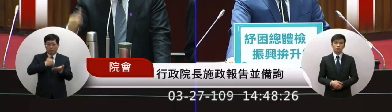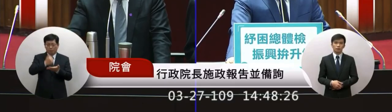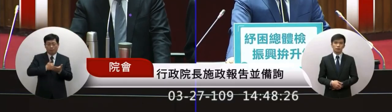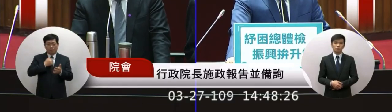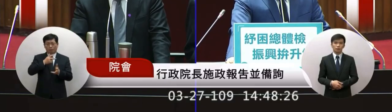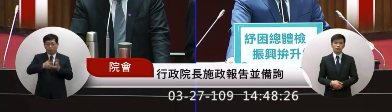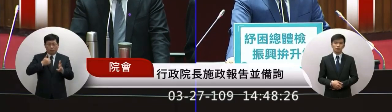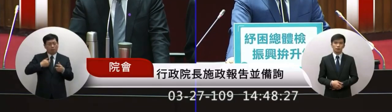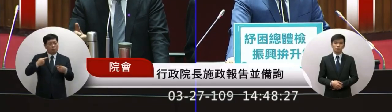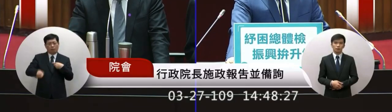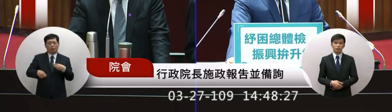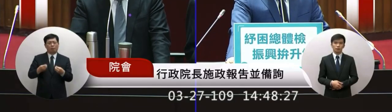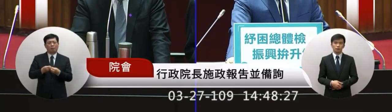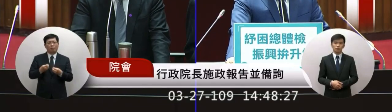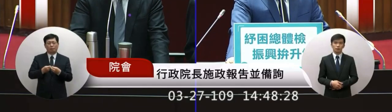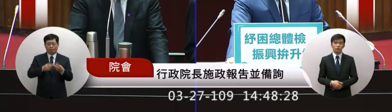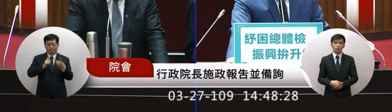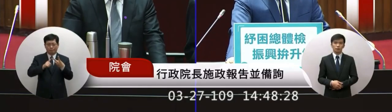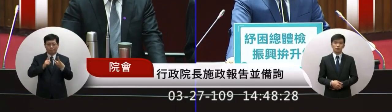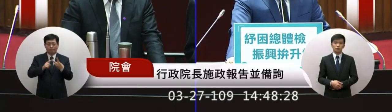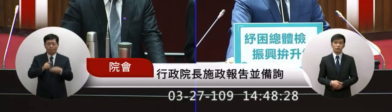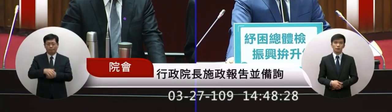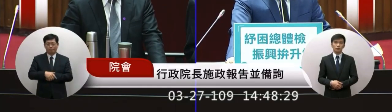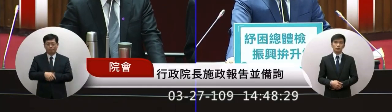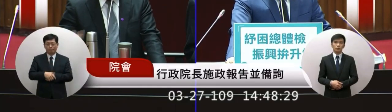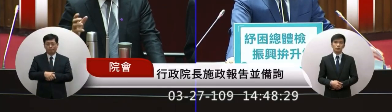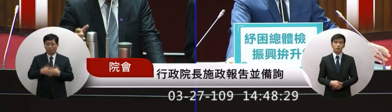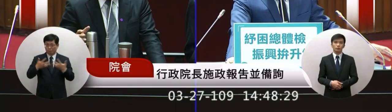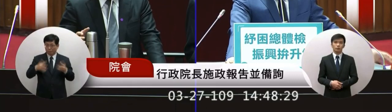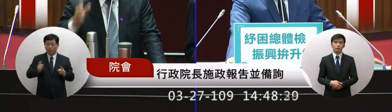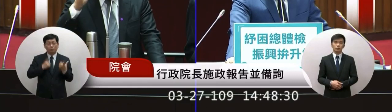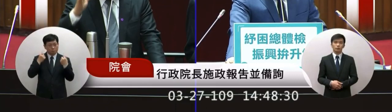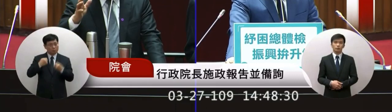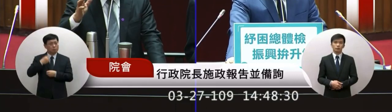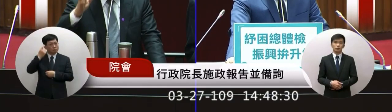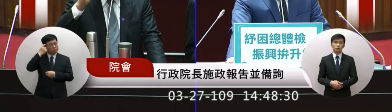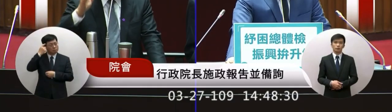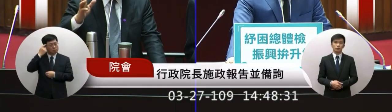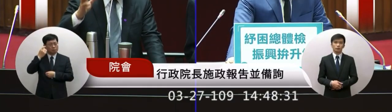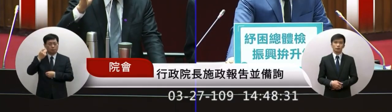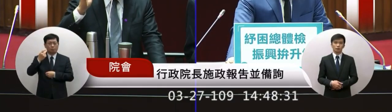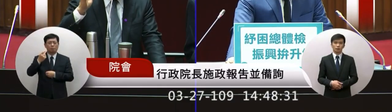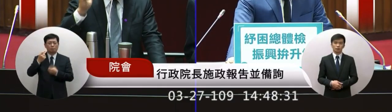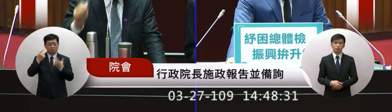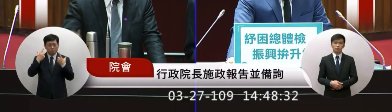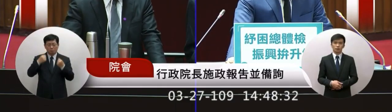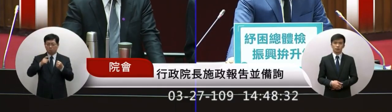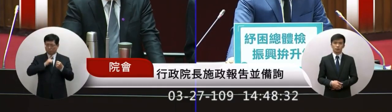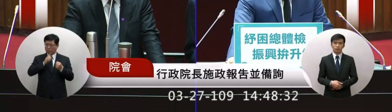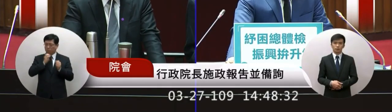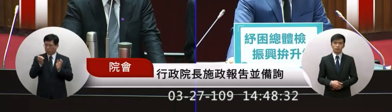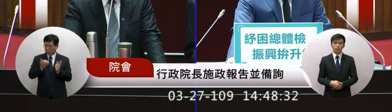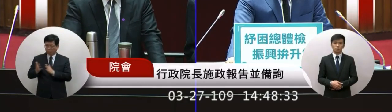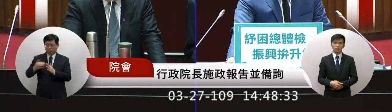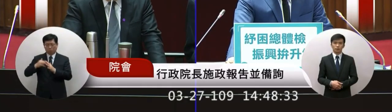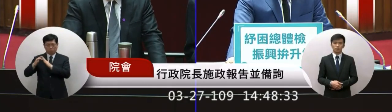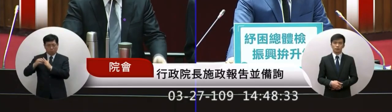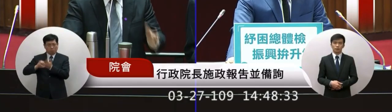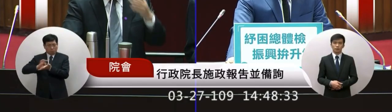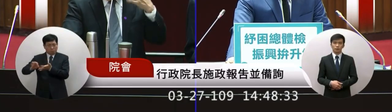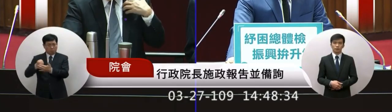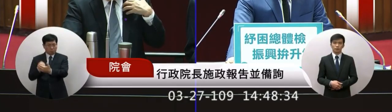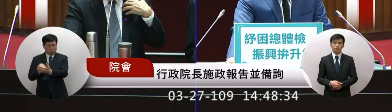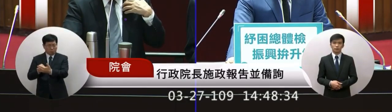产甚至锻炼。第二一个，很多我们觉得是必须有战备考量的这一